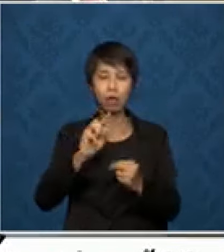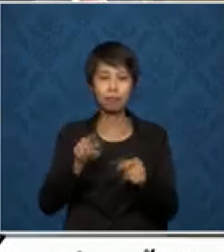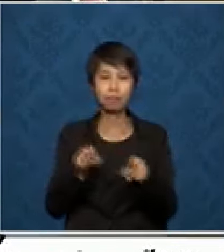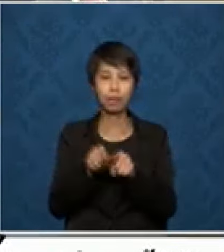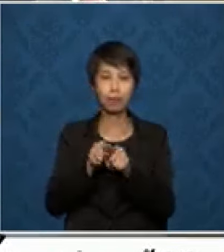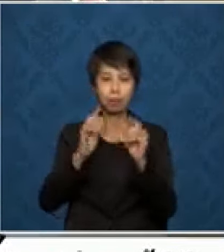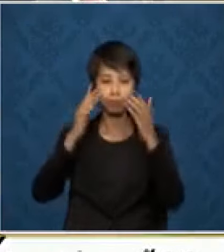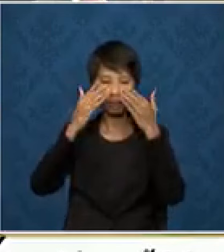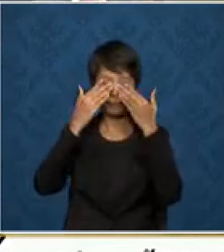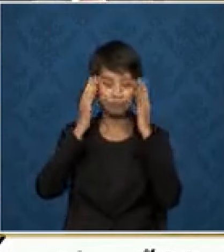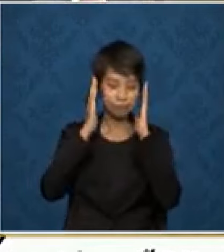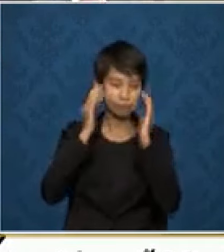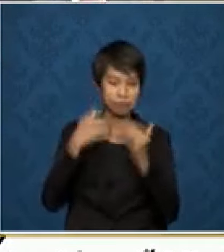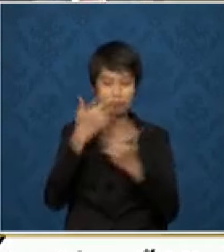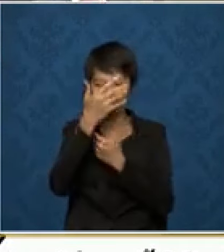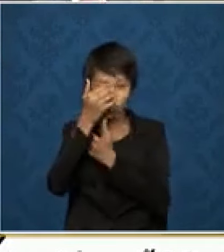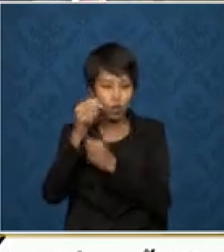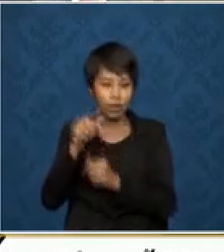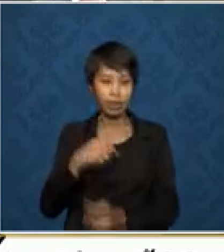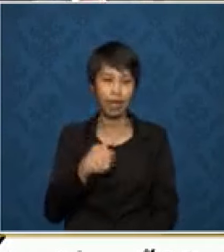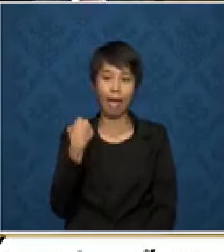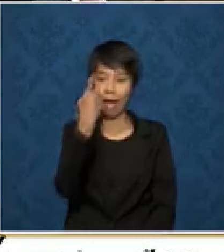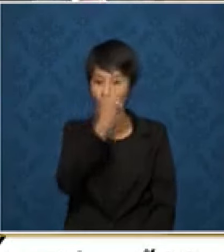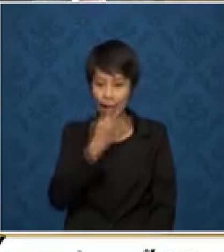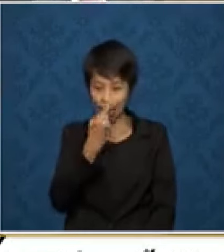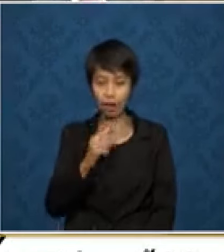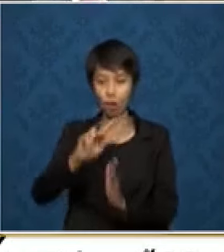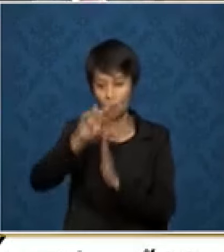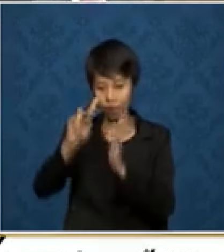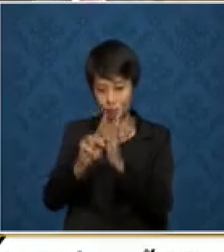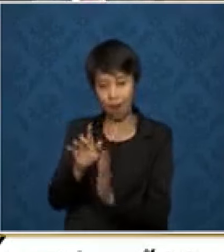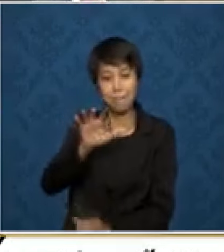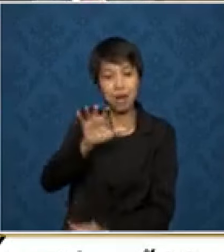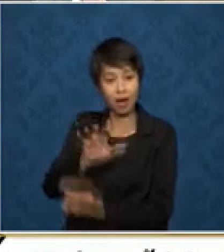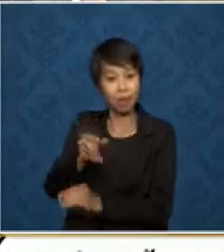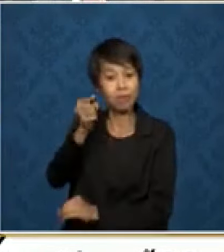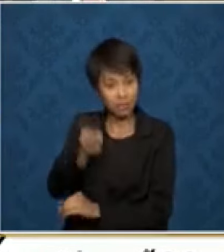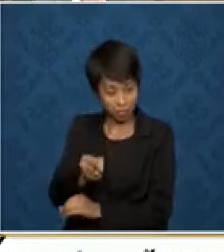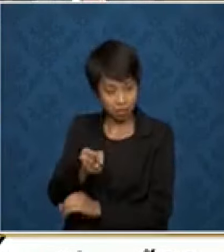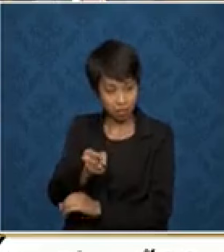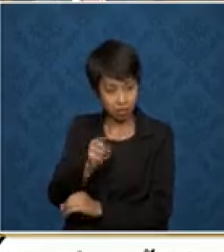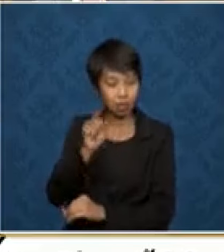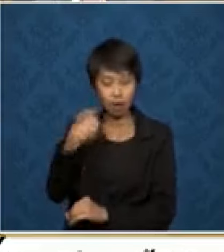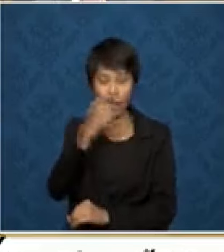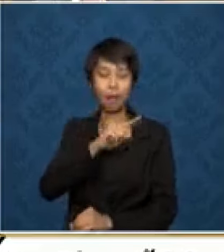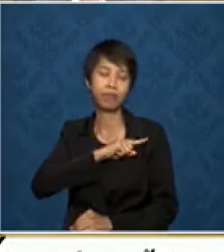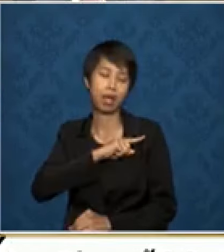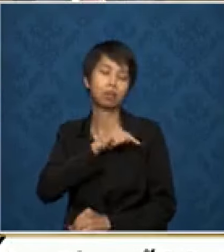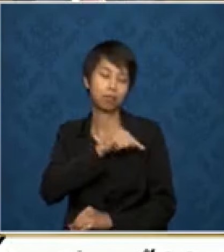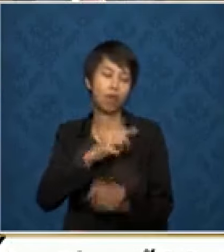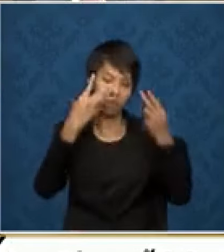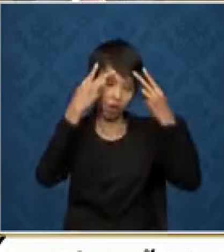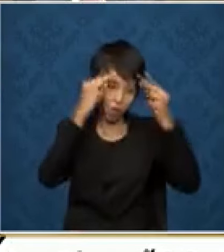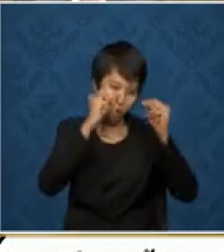ไร่ก็ใครคือผู้บังคับใช้กฎหมายครับถ้าไม่ใช่นายกรัฐมนตรีกับพวก